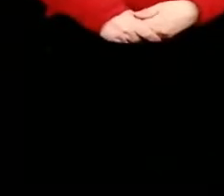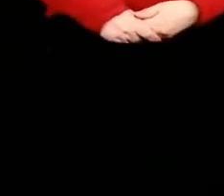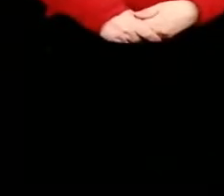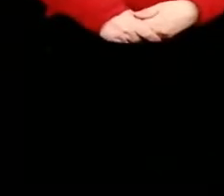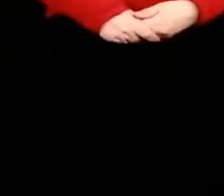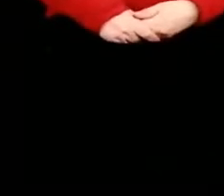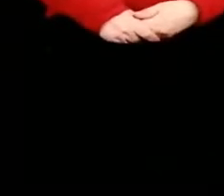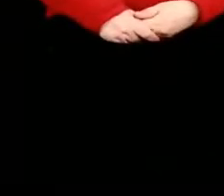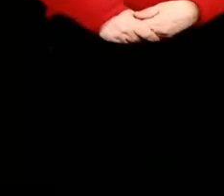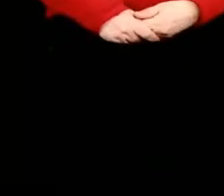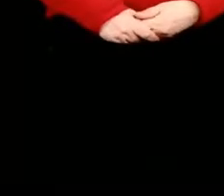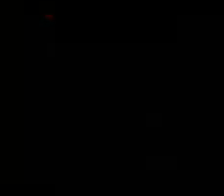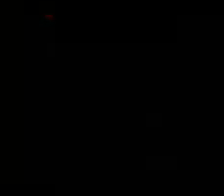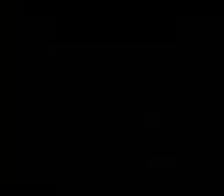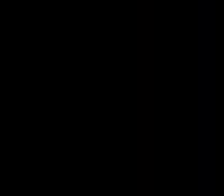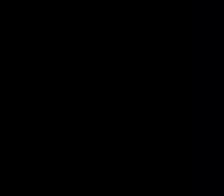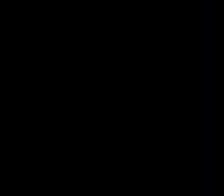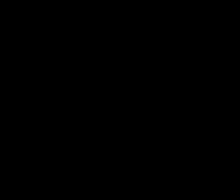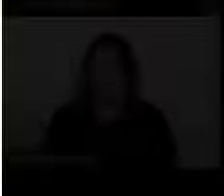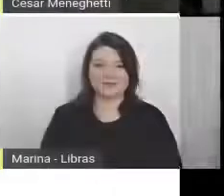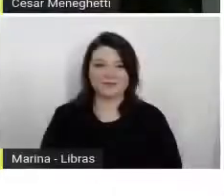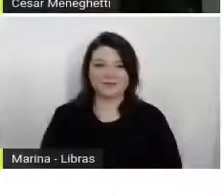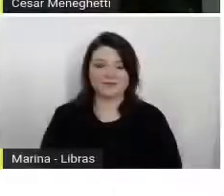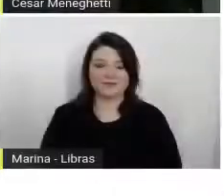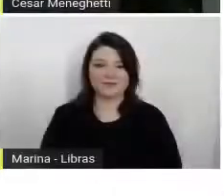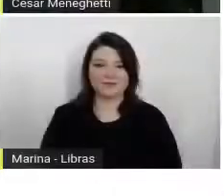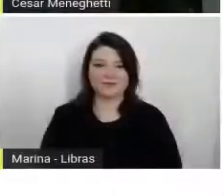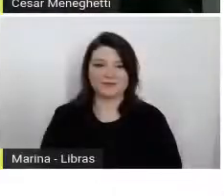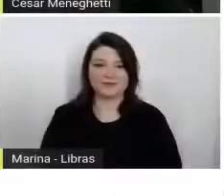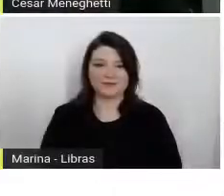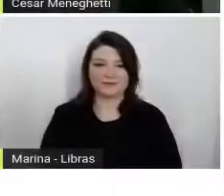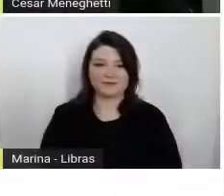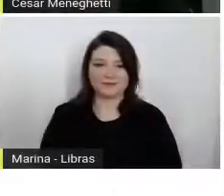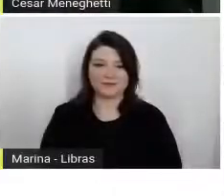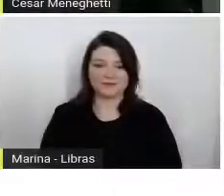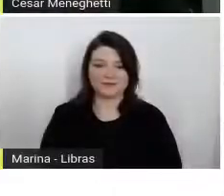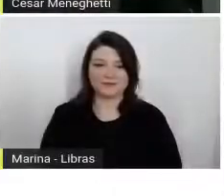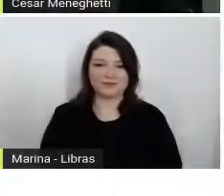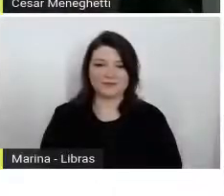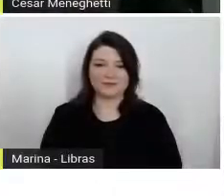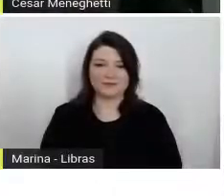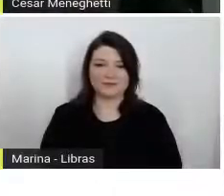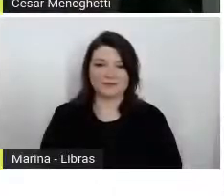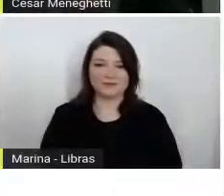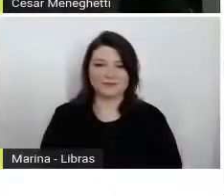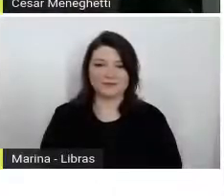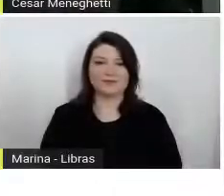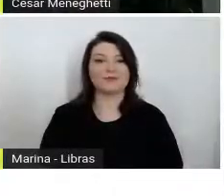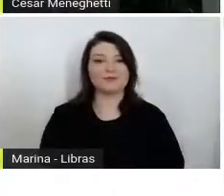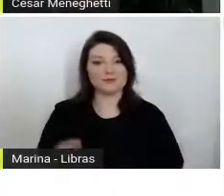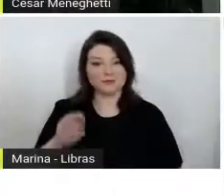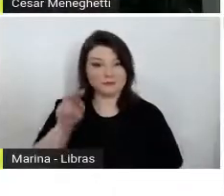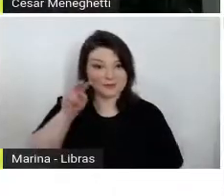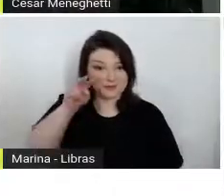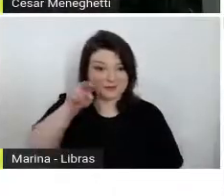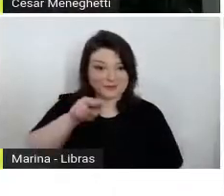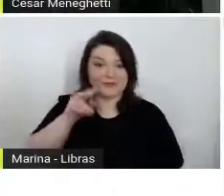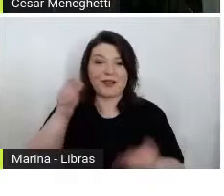Mm. A gente assistiu